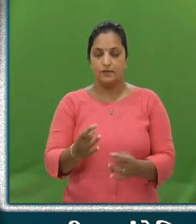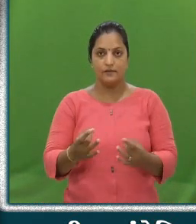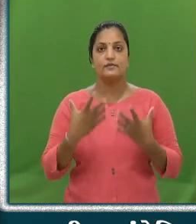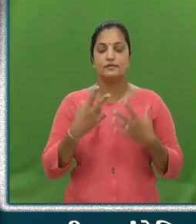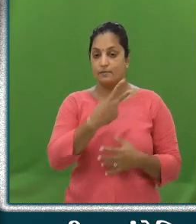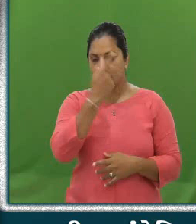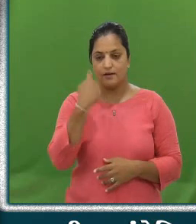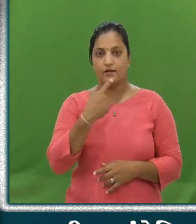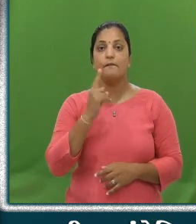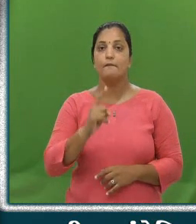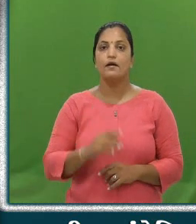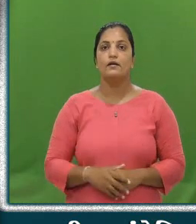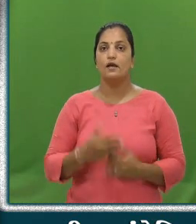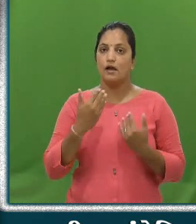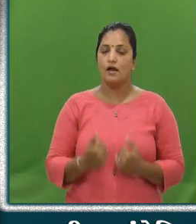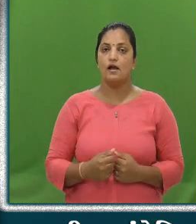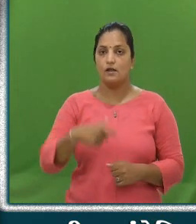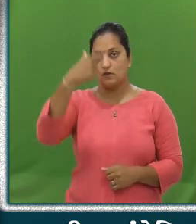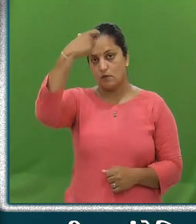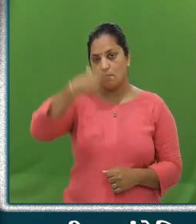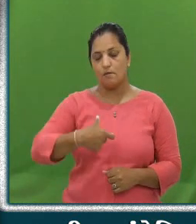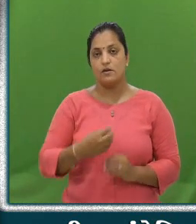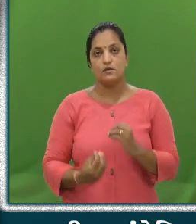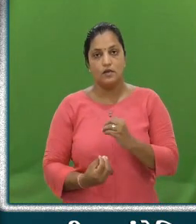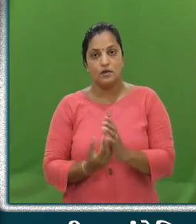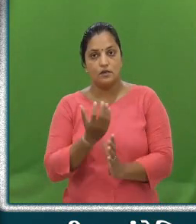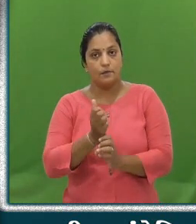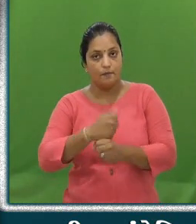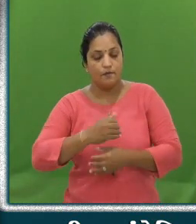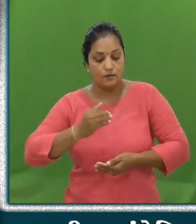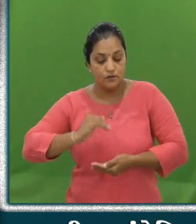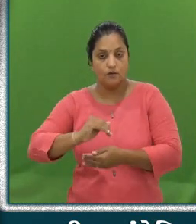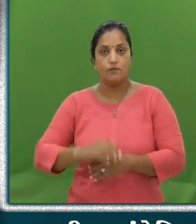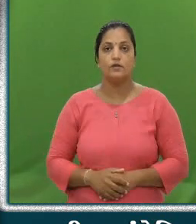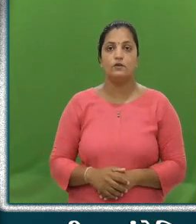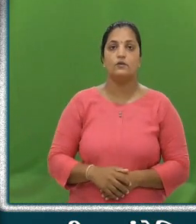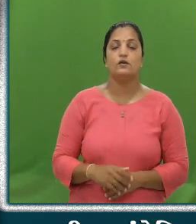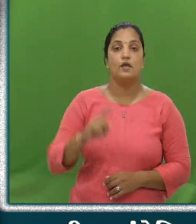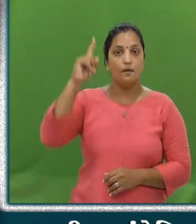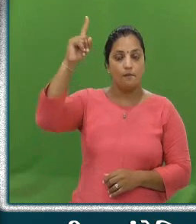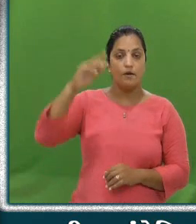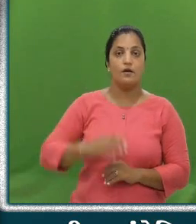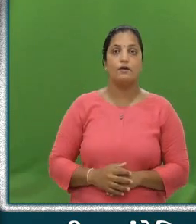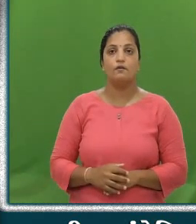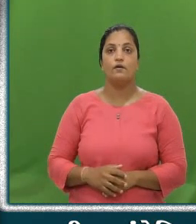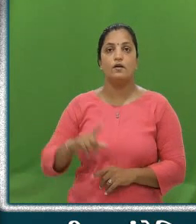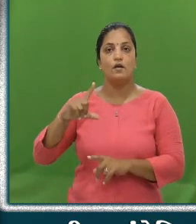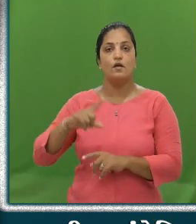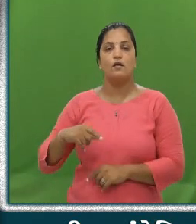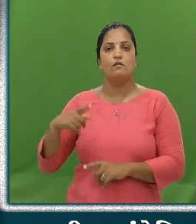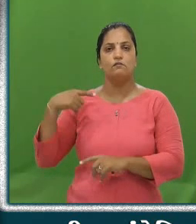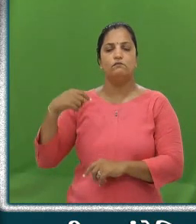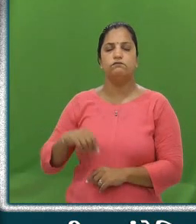સ્માર્ટ બધા છો, પરંતુ આજનો જે માણસ આ રીતે ઉત્પન્ન થયો છે એ માણસ ને બનવા માટે લાખો